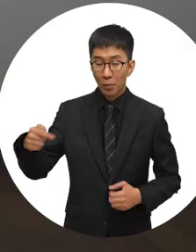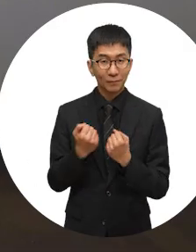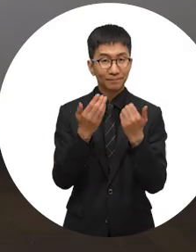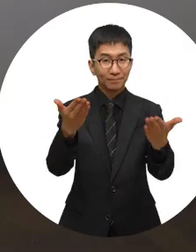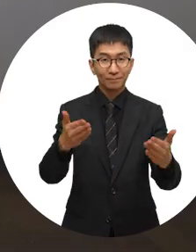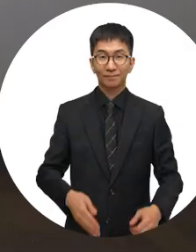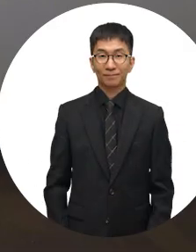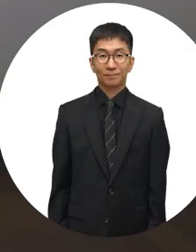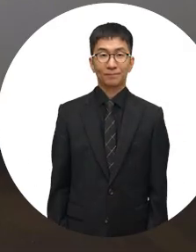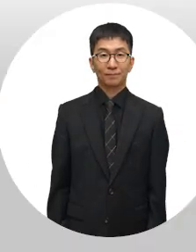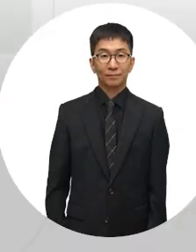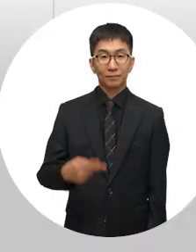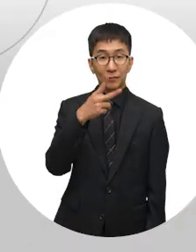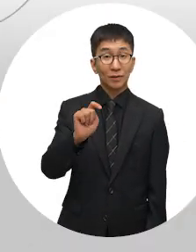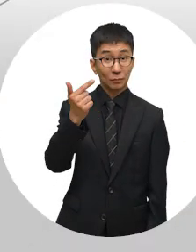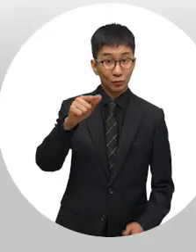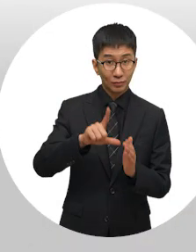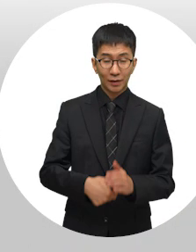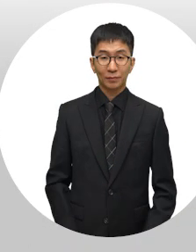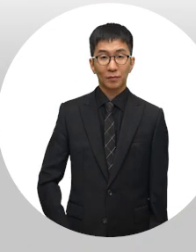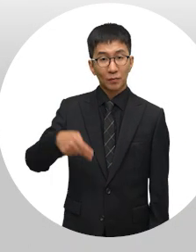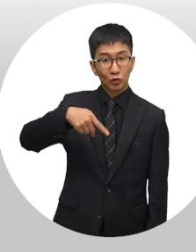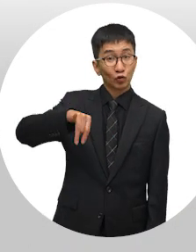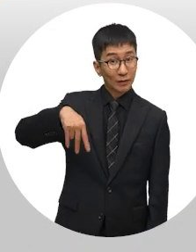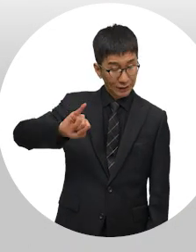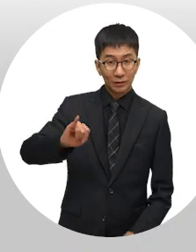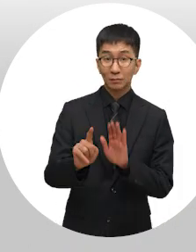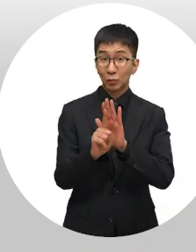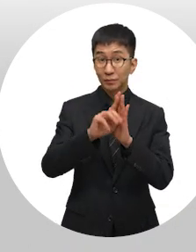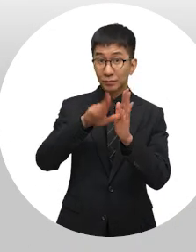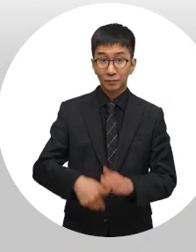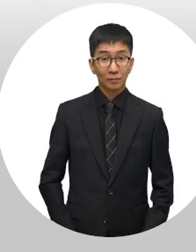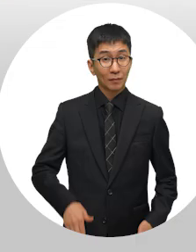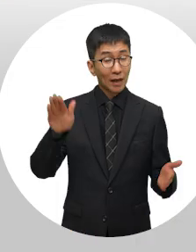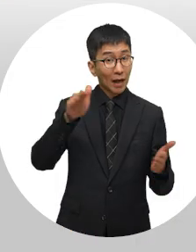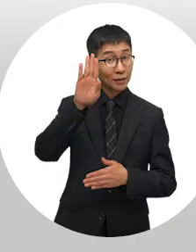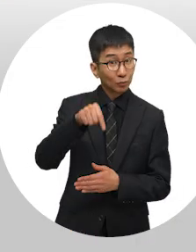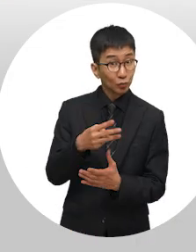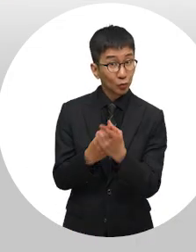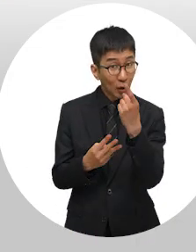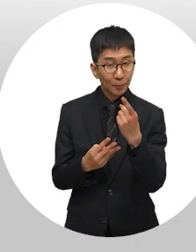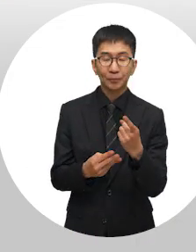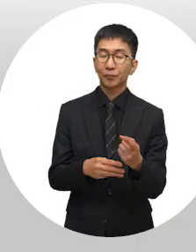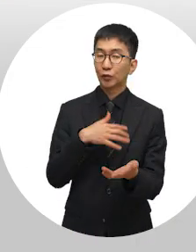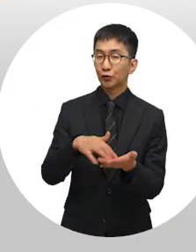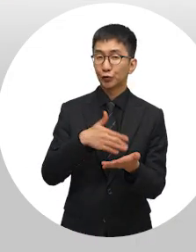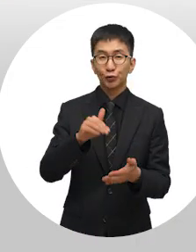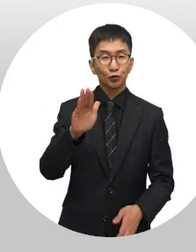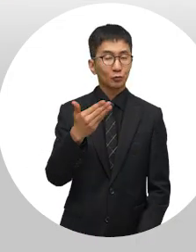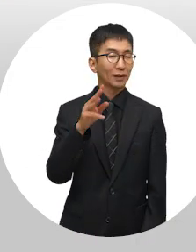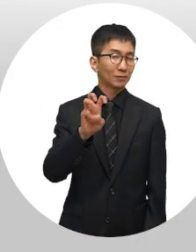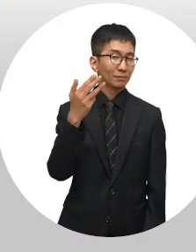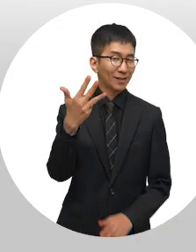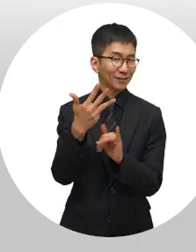자세히 안내드리겠습니다. 2026학년도 경기대학교 수시모집에서는 학생부 종합전형으로 총